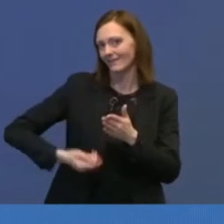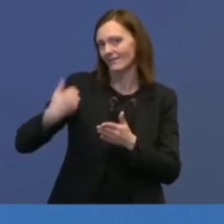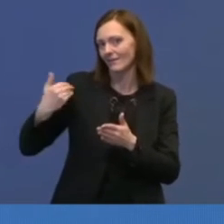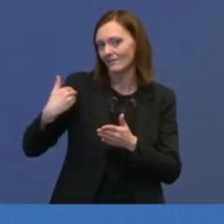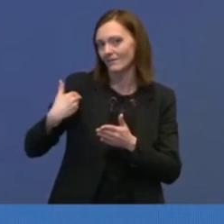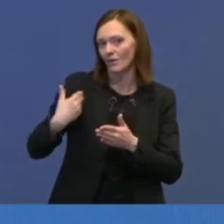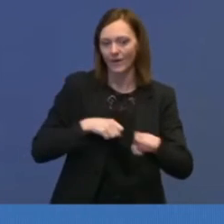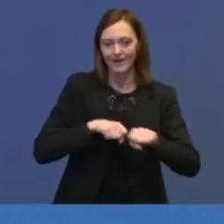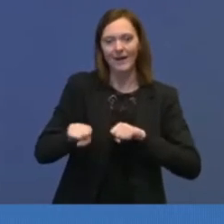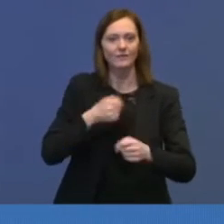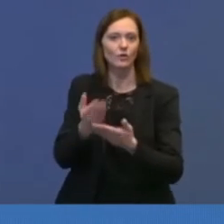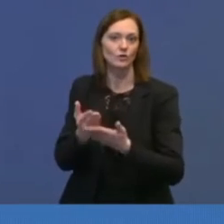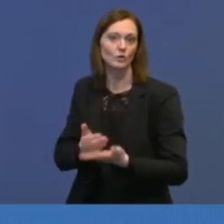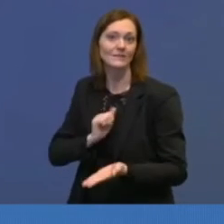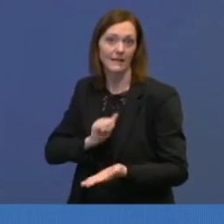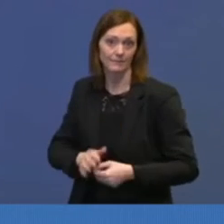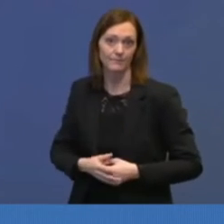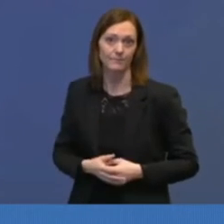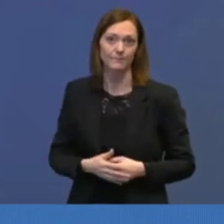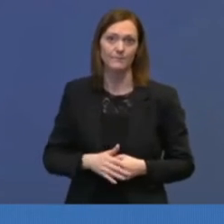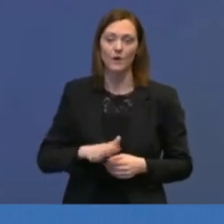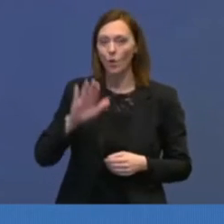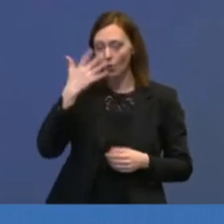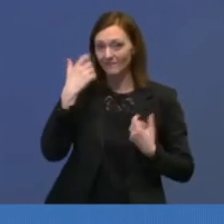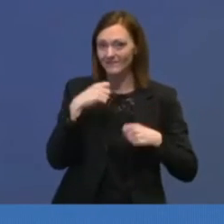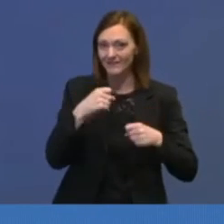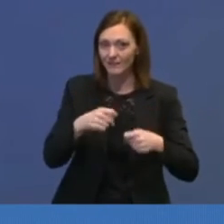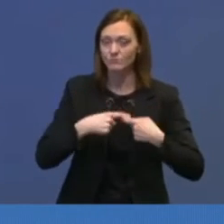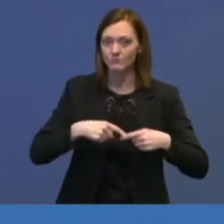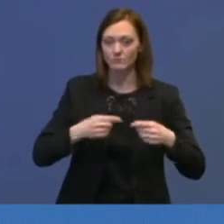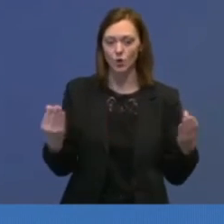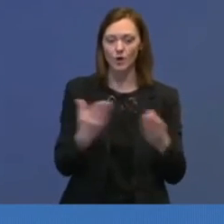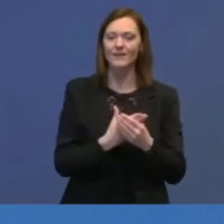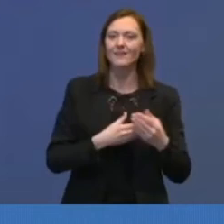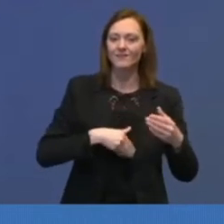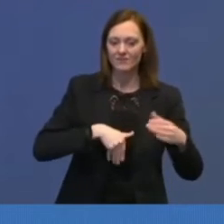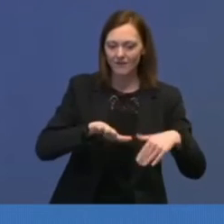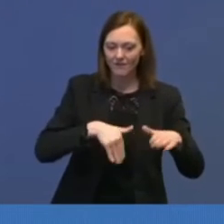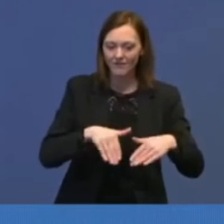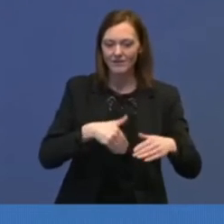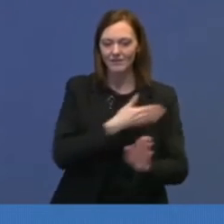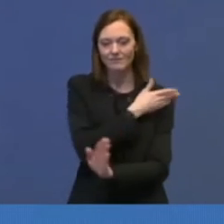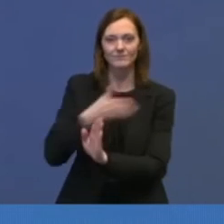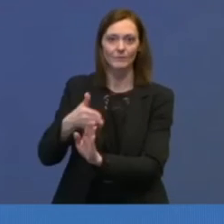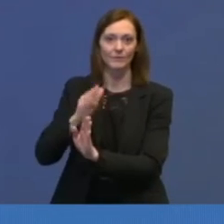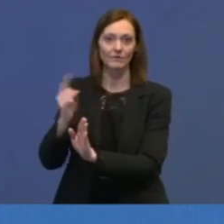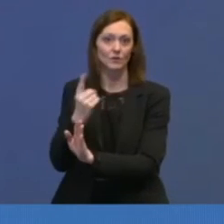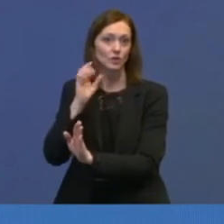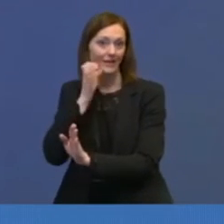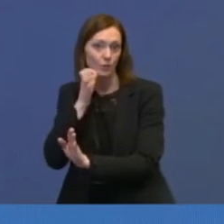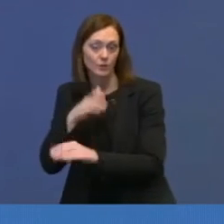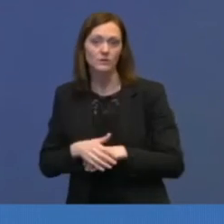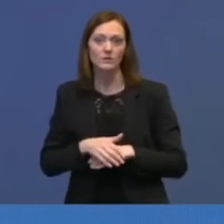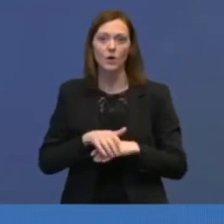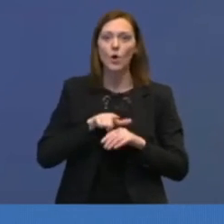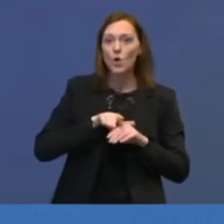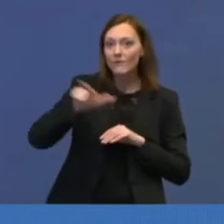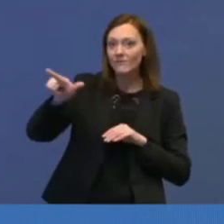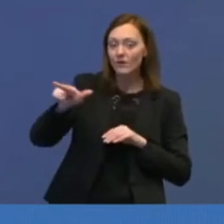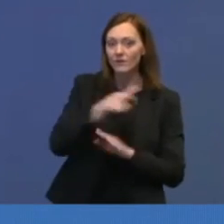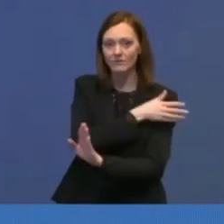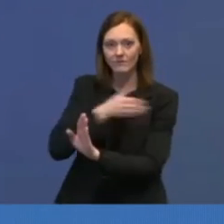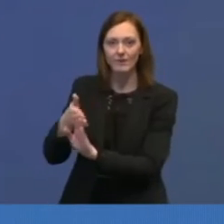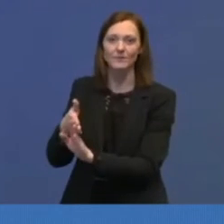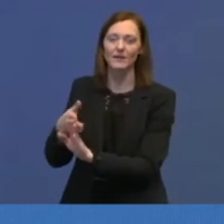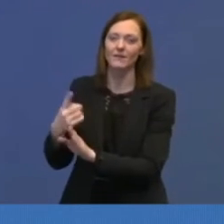dimarka yi devletu soo jedi saarintas. Waxqabadiada gud ee ggadidka tadweynu waxay soqundonan ilaa iya kuuda oogos kuwa ggadidka doolusnu waxay